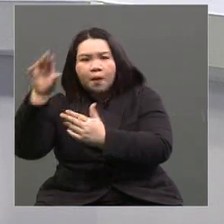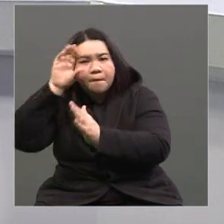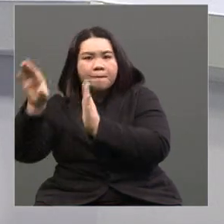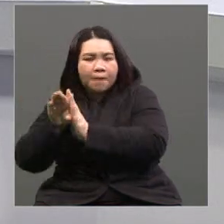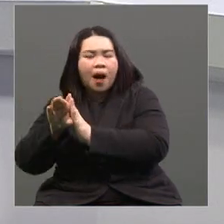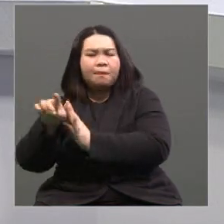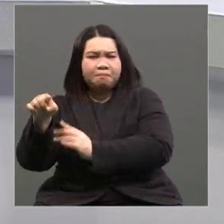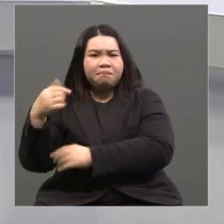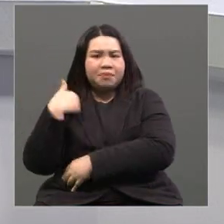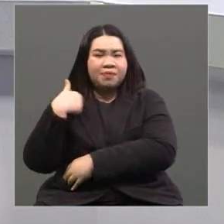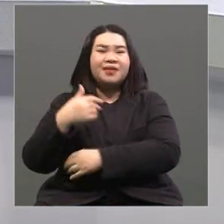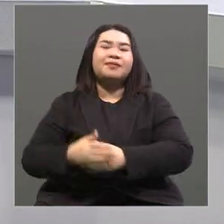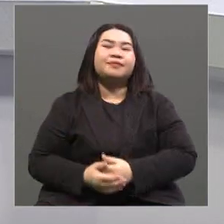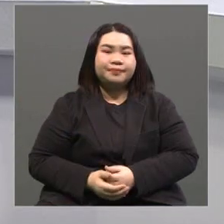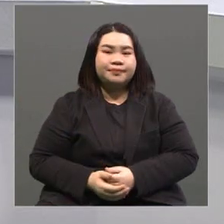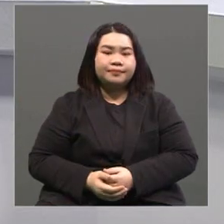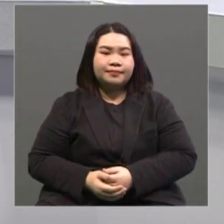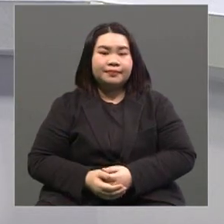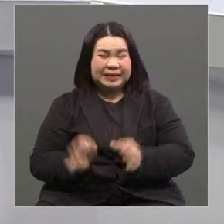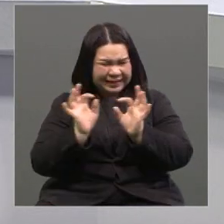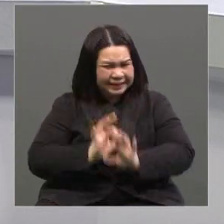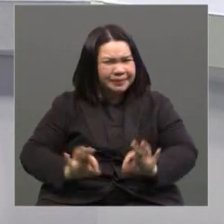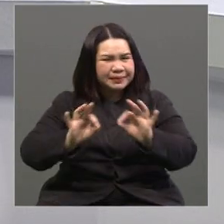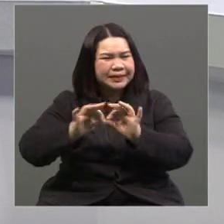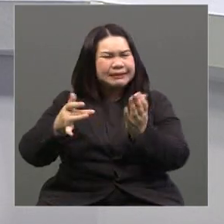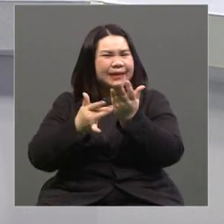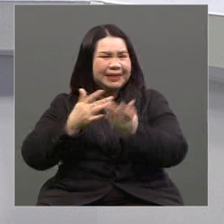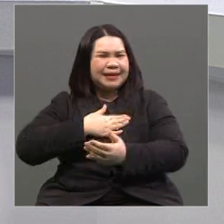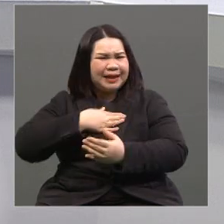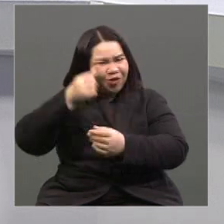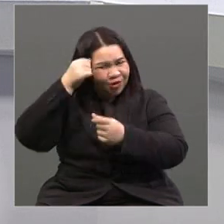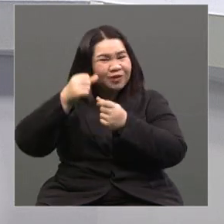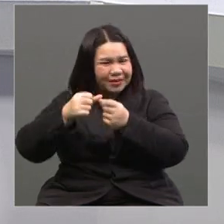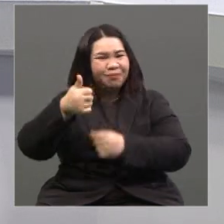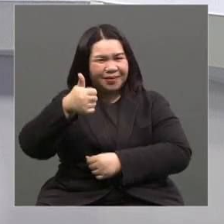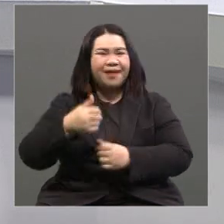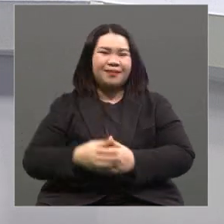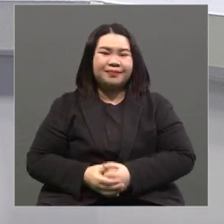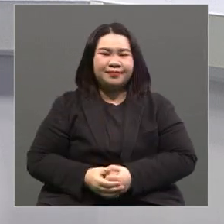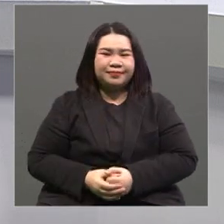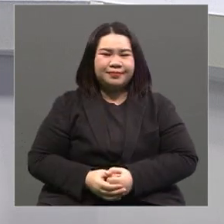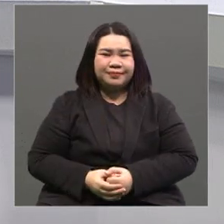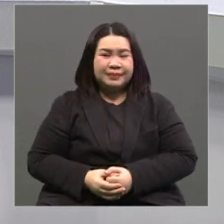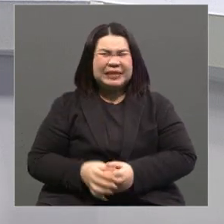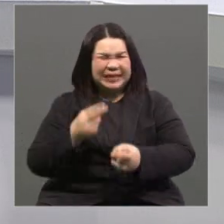สัญลักษณ์ของพรรคการเมืองอันนี้คือเป็นเทคนิคที่สามารถที่จะจำกันได้อย่างง่ายๆนั่นเองต้องจำชื่อให้แม่นๆ